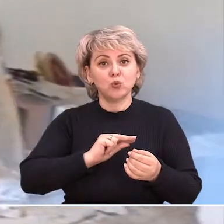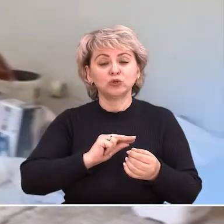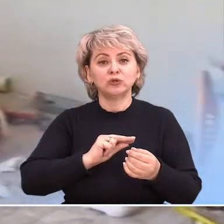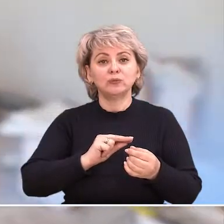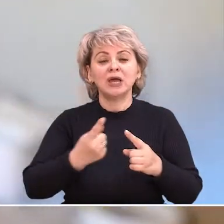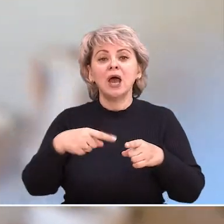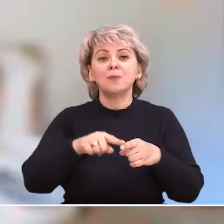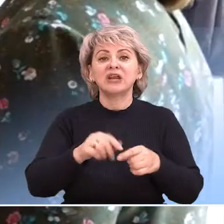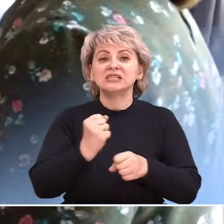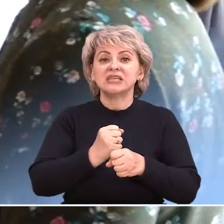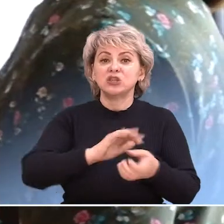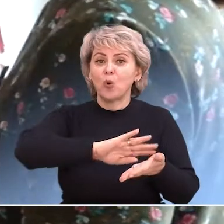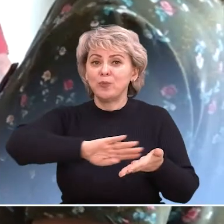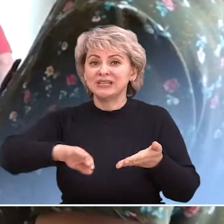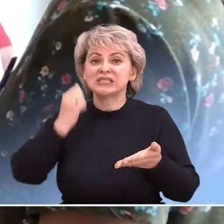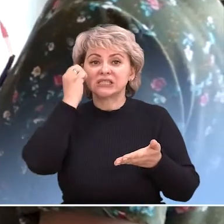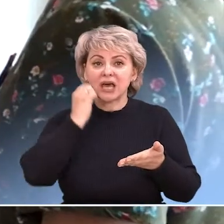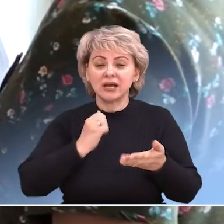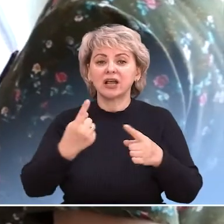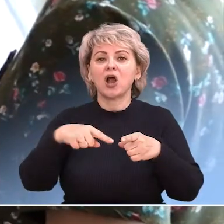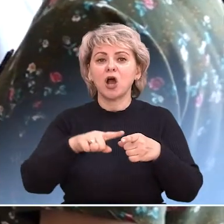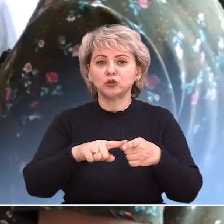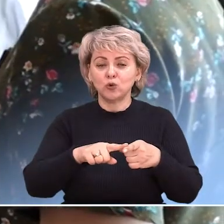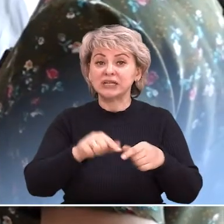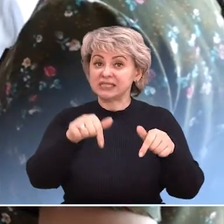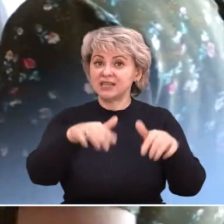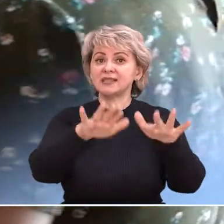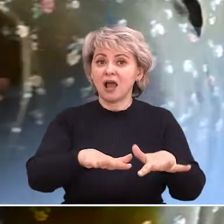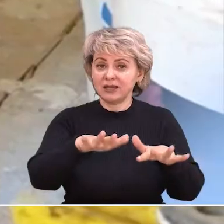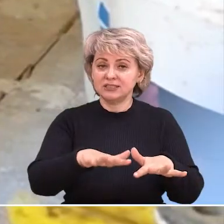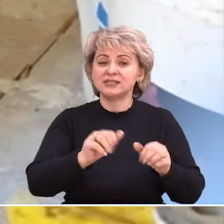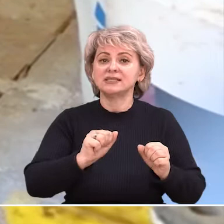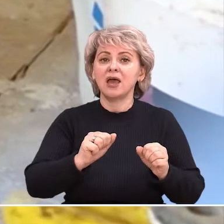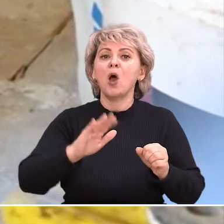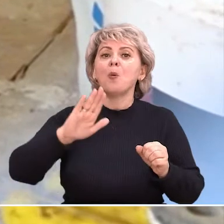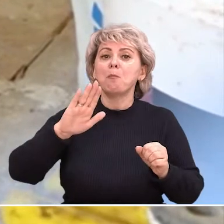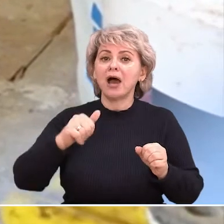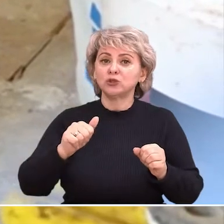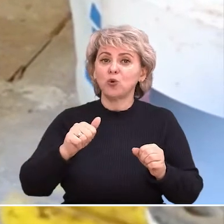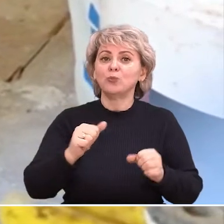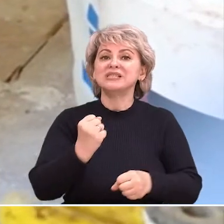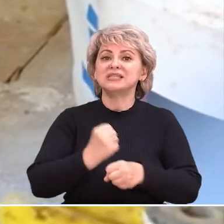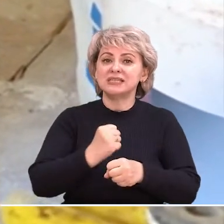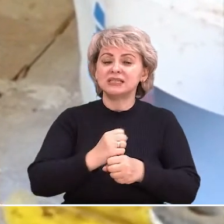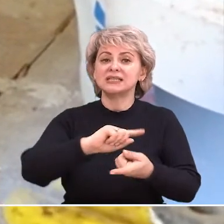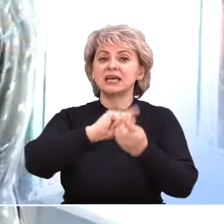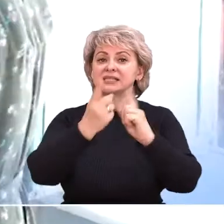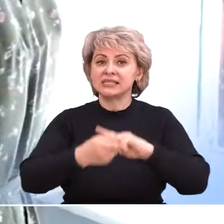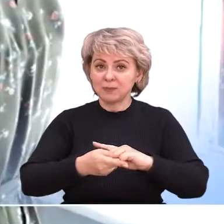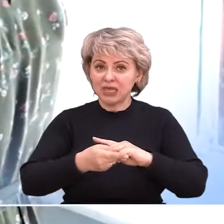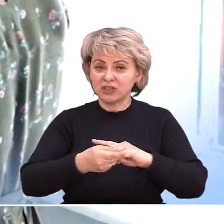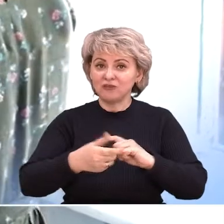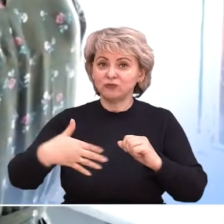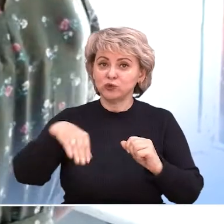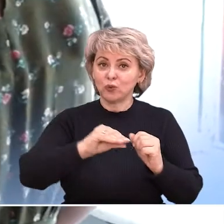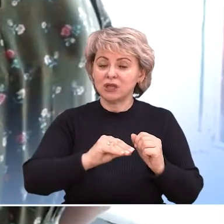их работу. Произведем демонтаж аппарата, который вот тут находился. Вот тут. Затем будет производиться